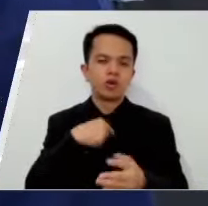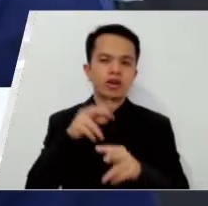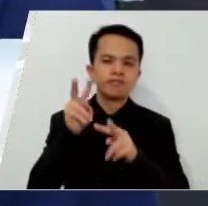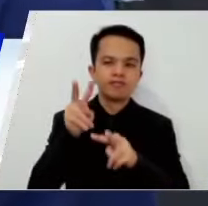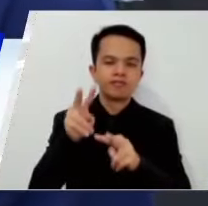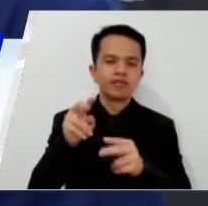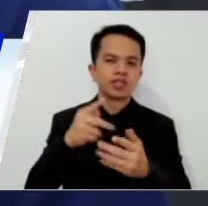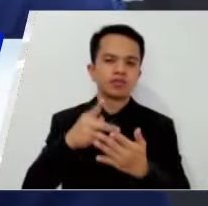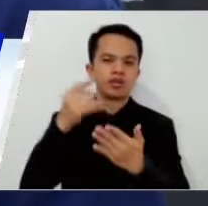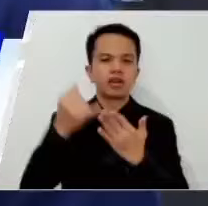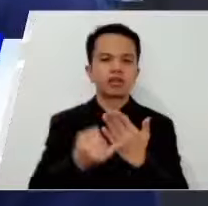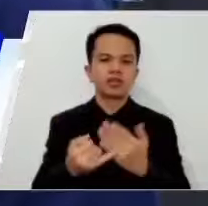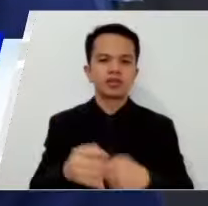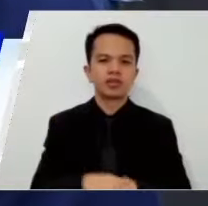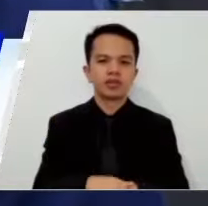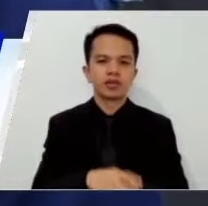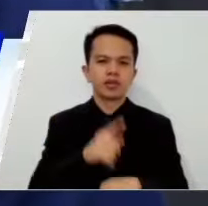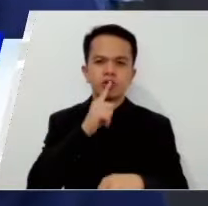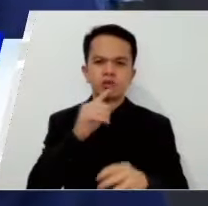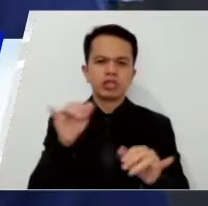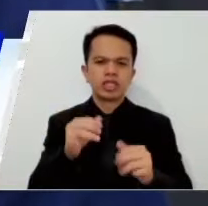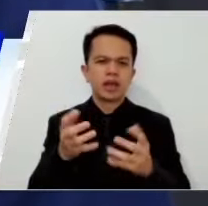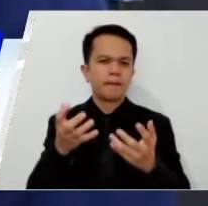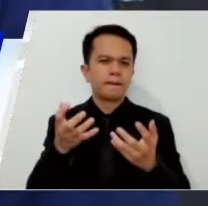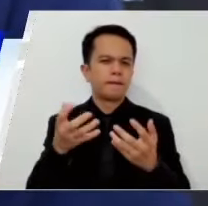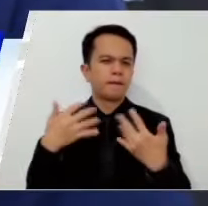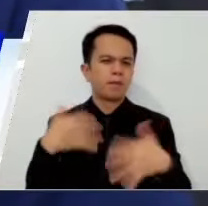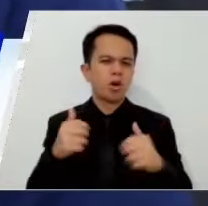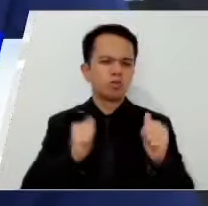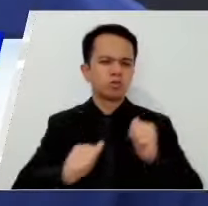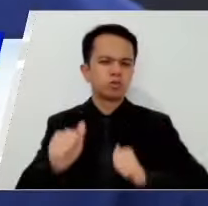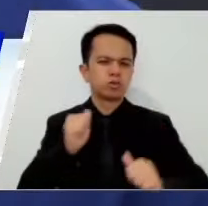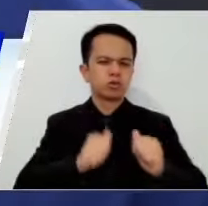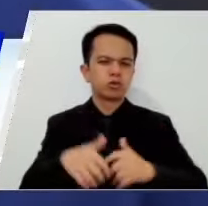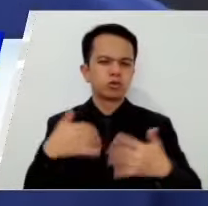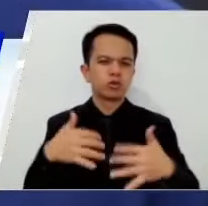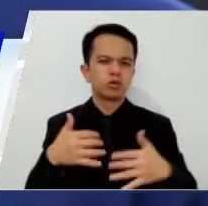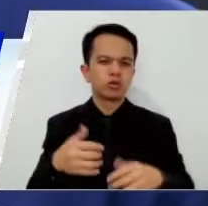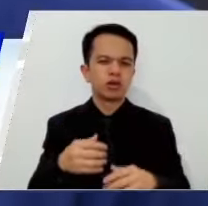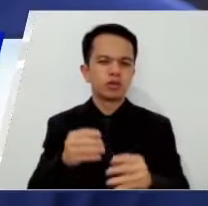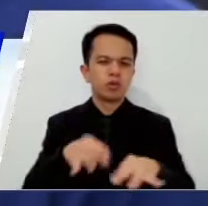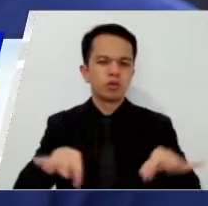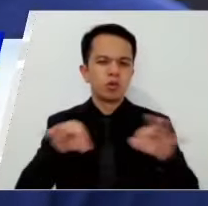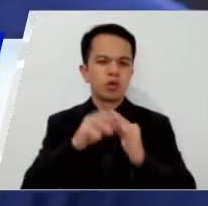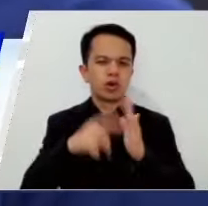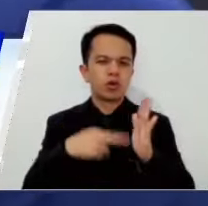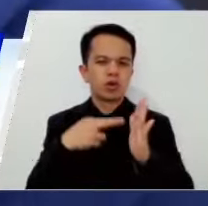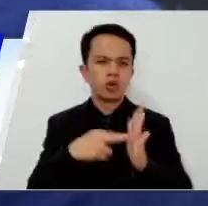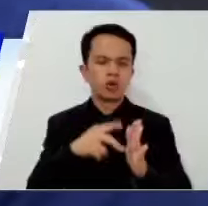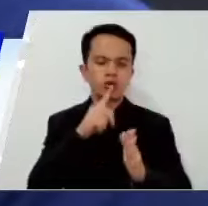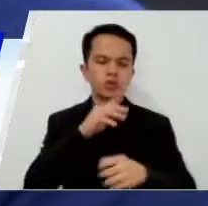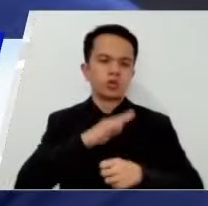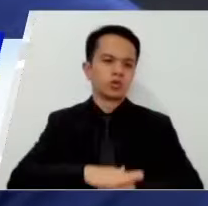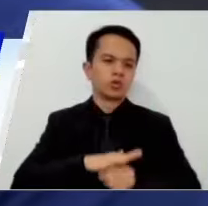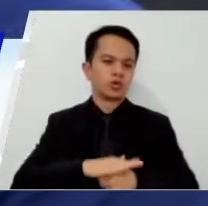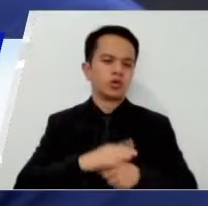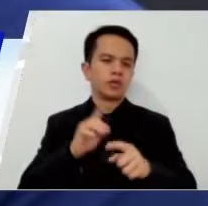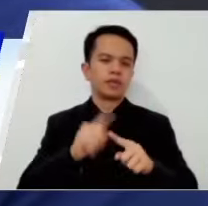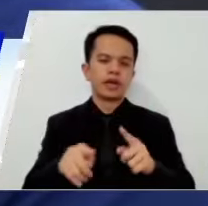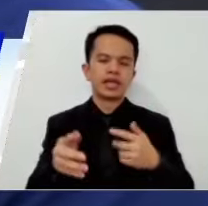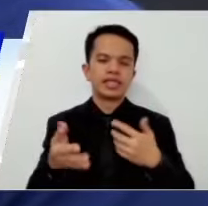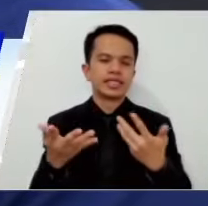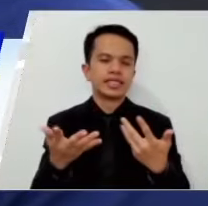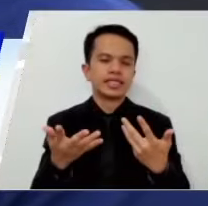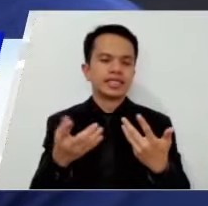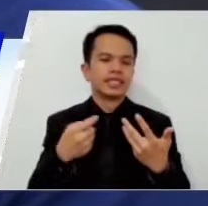ganitong kabigat na character. Ngayon naman as a contrabida, may konting pressure pero mas